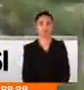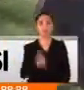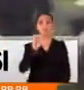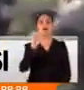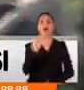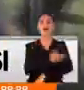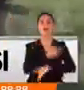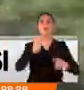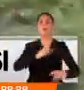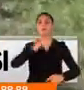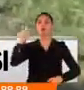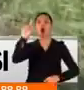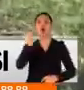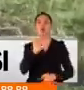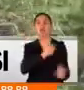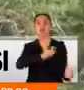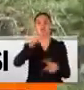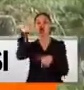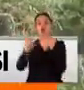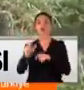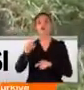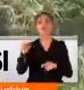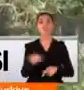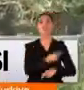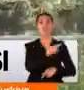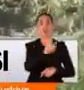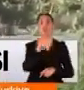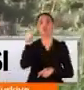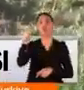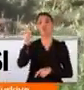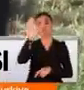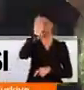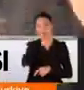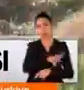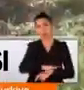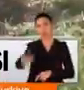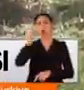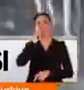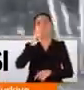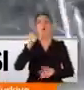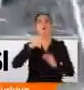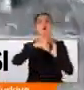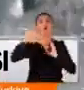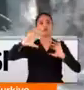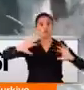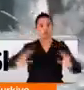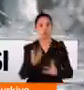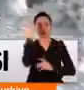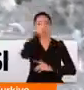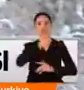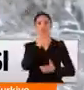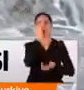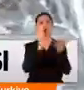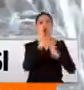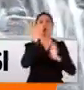Pakistan uyruklu 16 göçmen Şanlıurfa'dan İstanbul'a gidiyordu. Bolu'ya geldiklerinde otobüs arıza yaptı. Ormanlık alanda beklemek